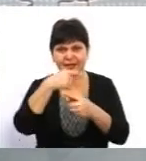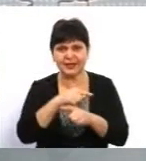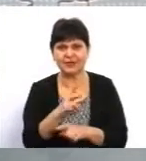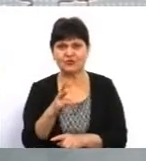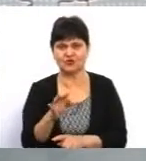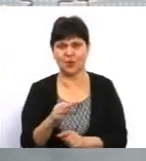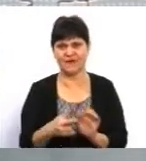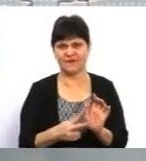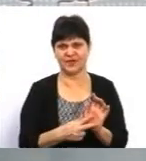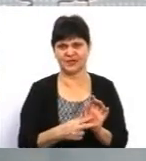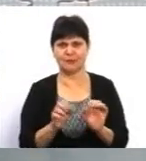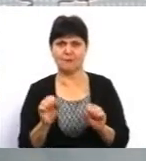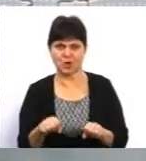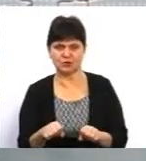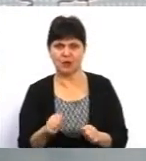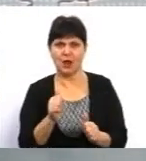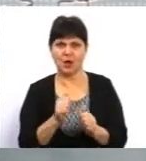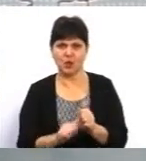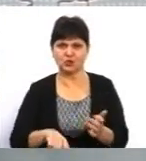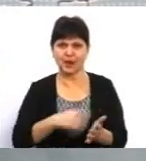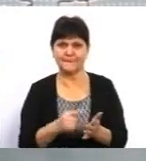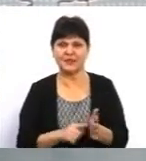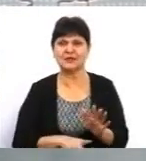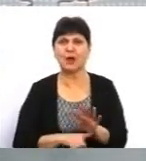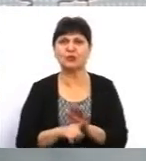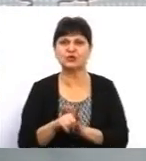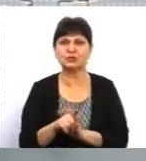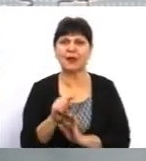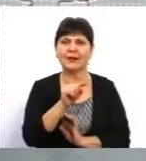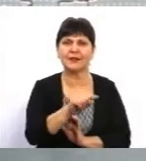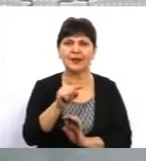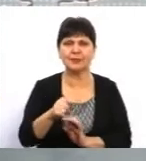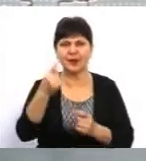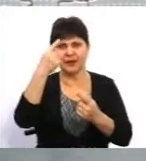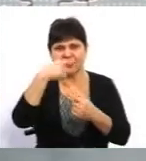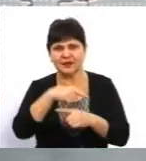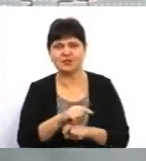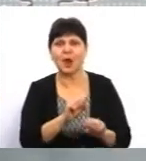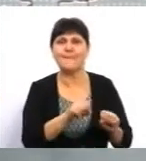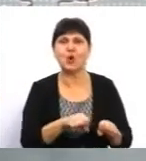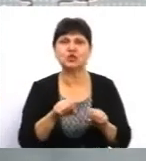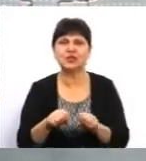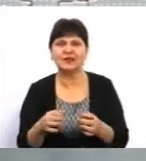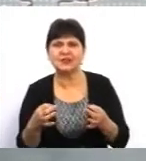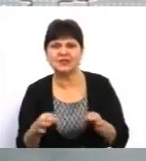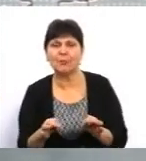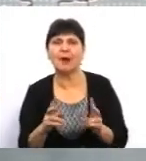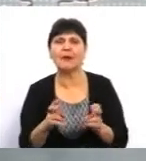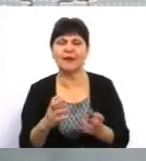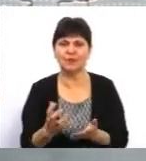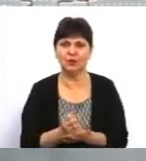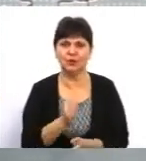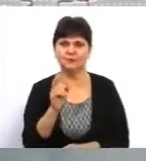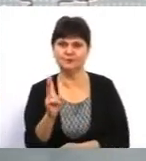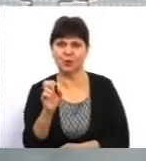8. І кожне місце починає з тими технічними можливостями, як в них це виходить. Хтось може надати зараз